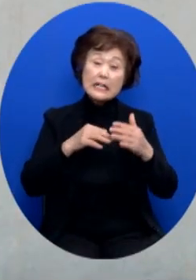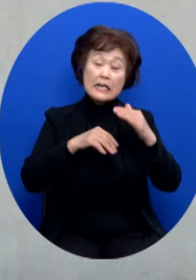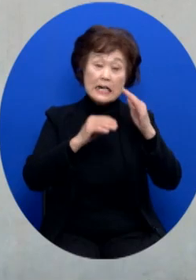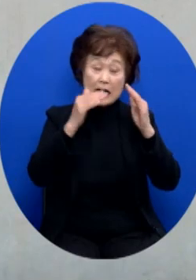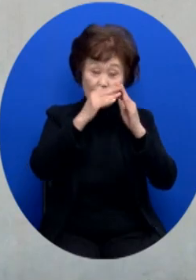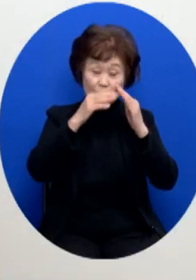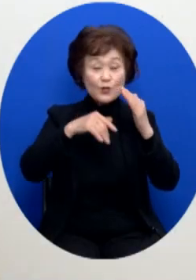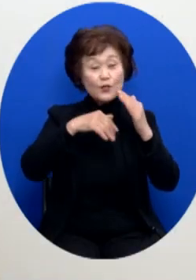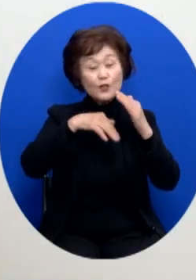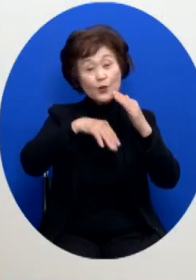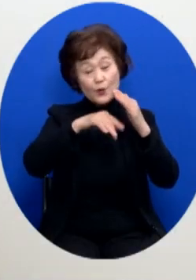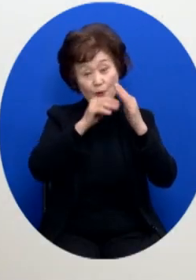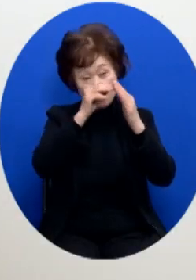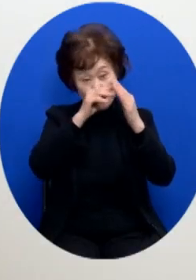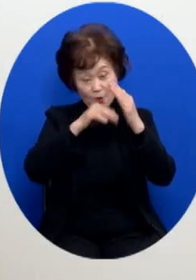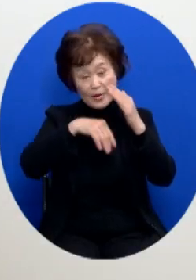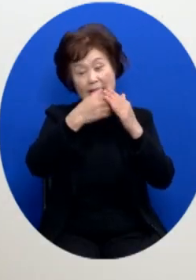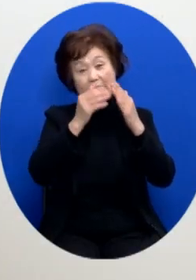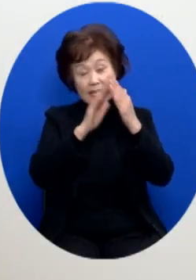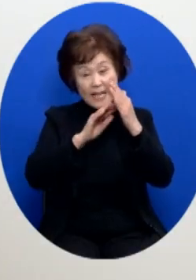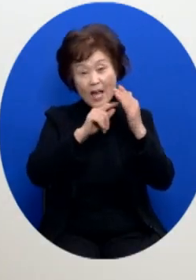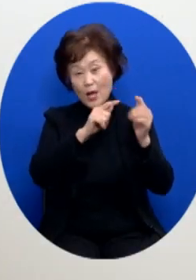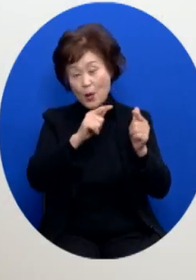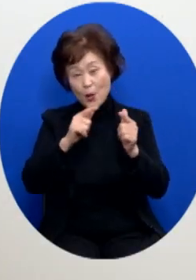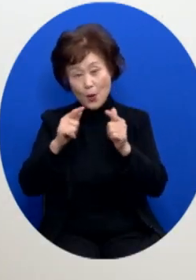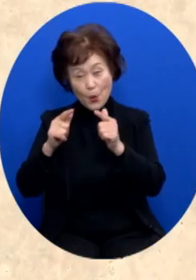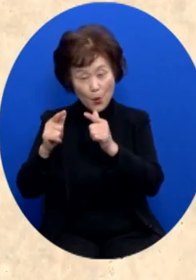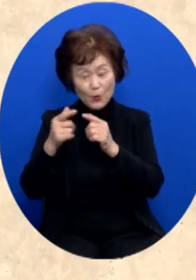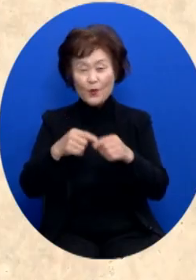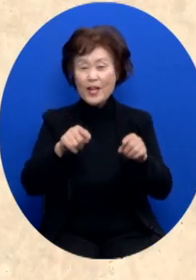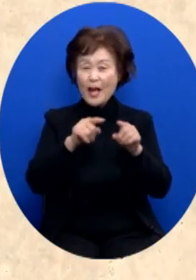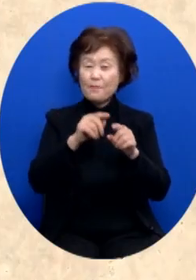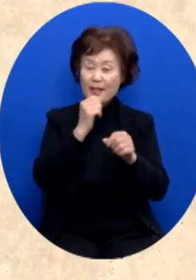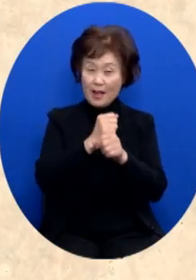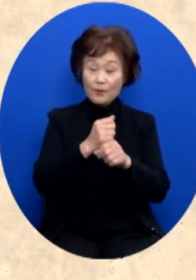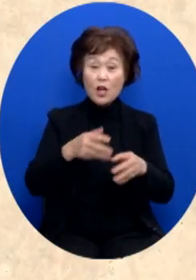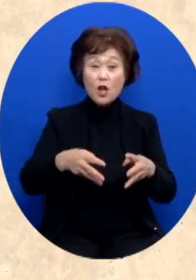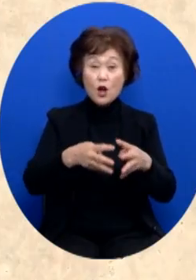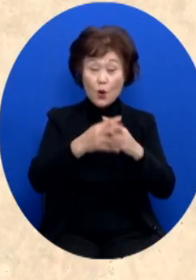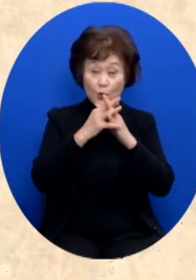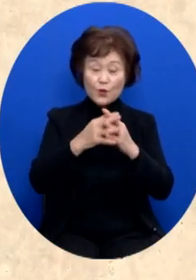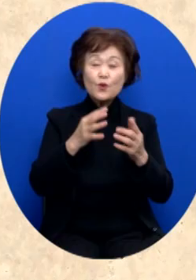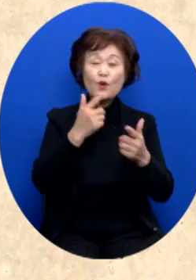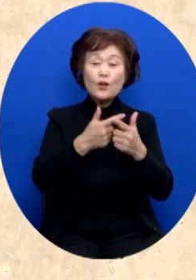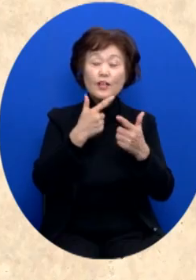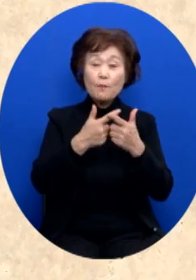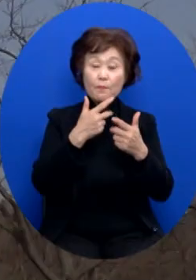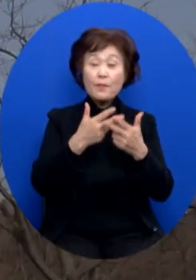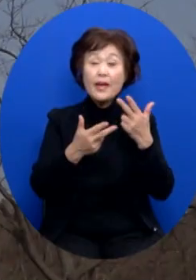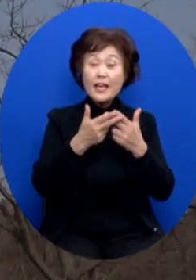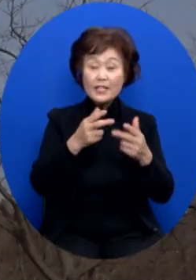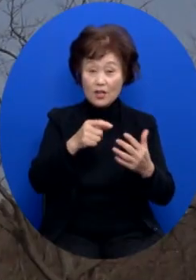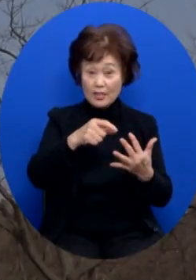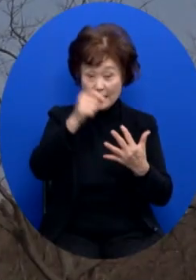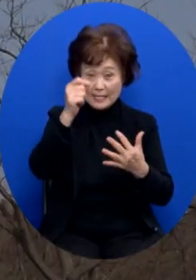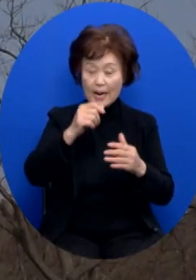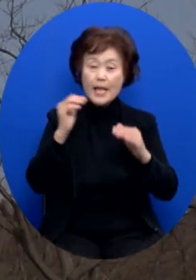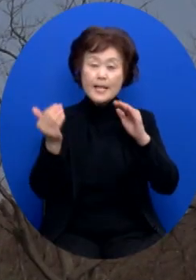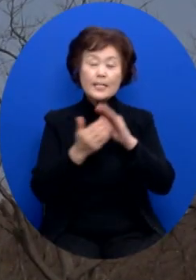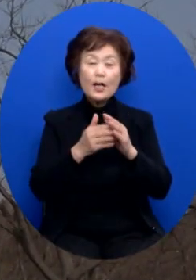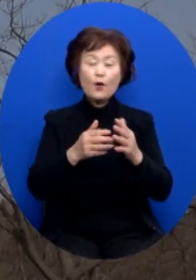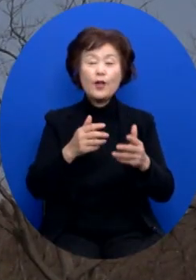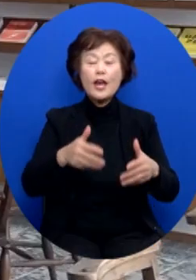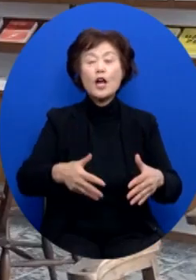건축 인테리어 요소가 돋보이는 공간입니다 한국 건축가 협회에 건축가가 선정한 2023년 최고의 건축물로